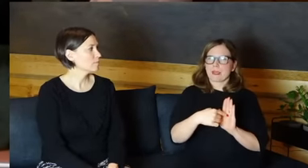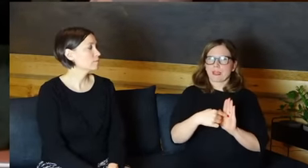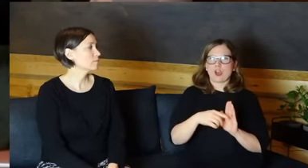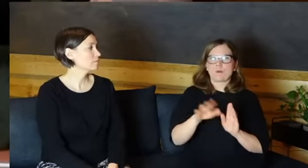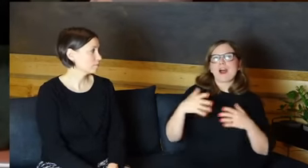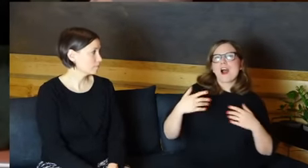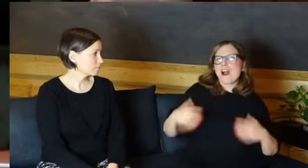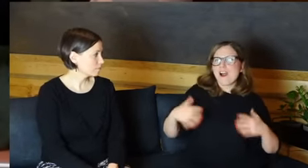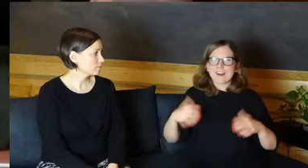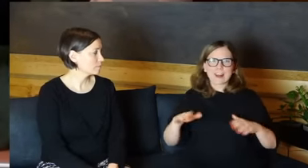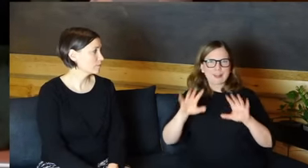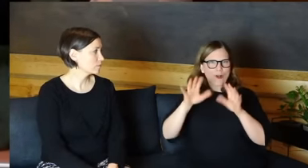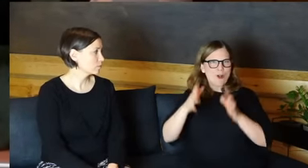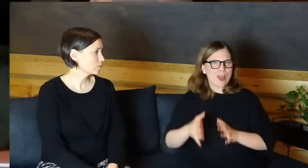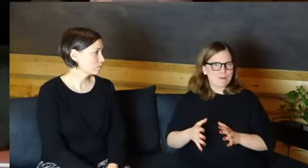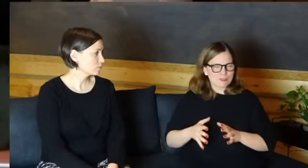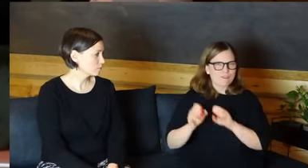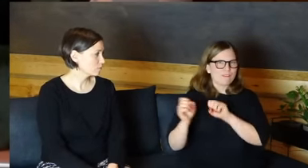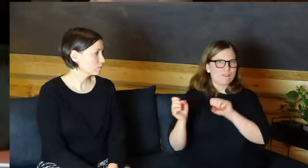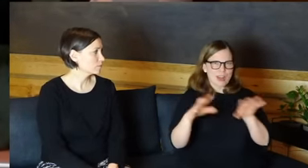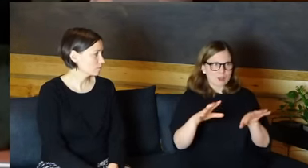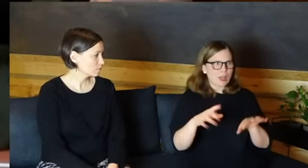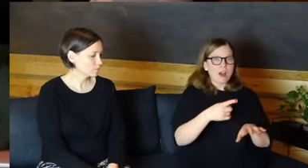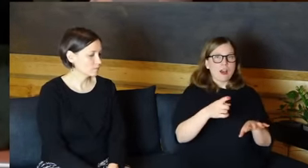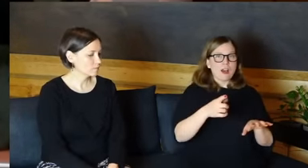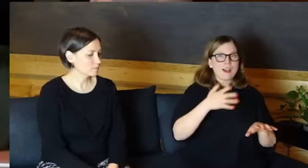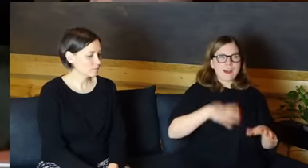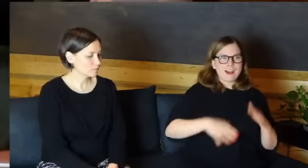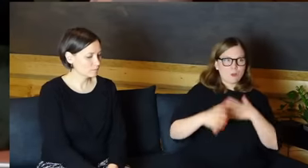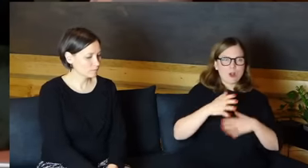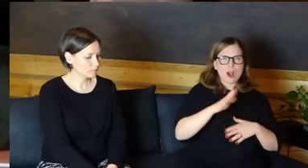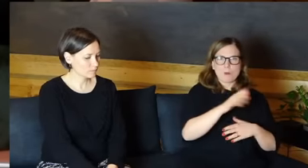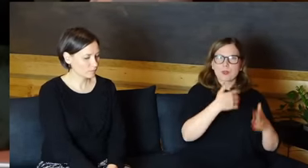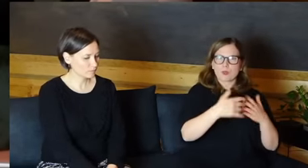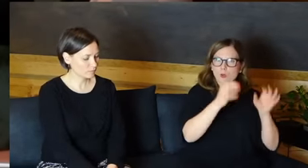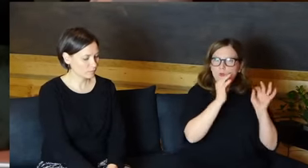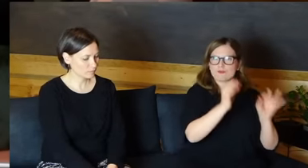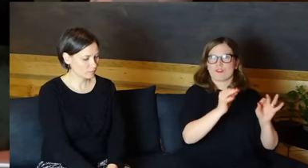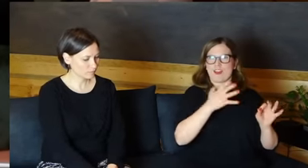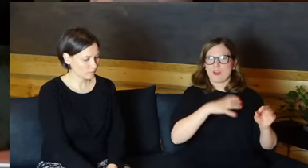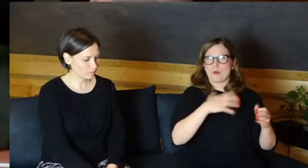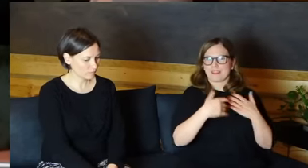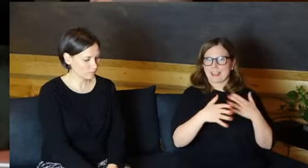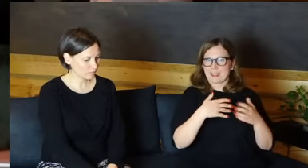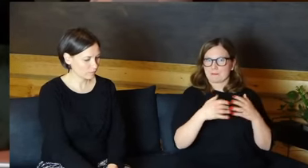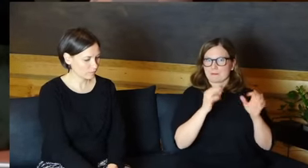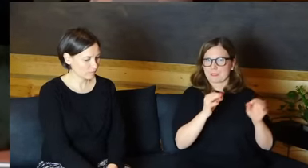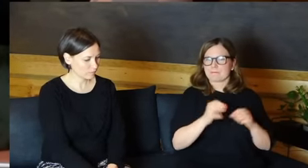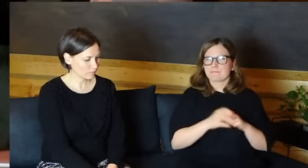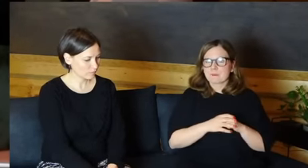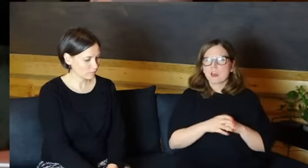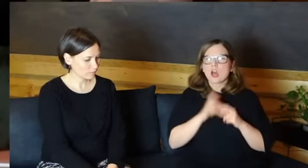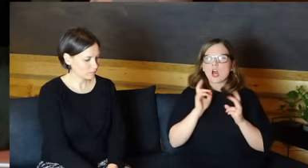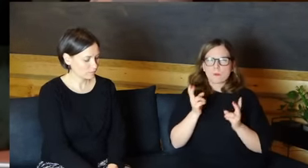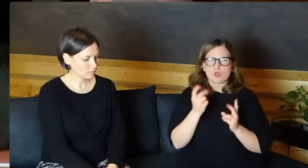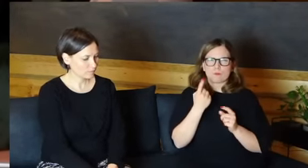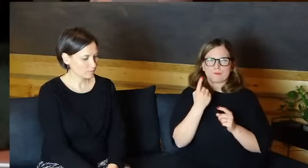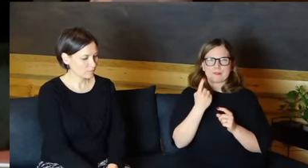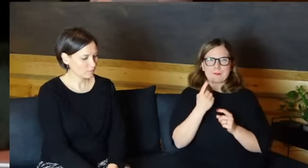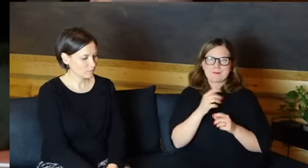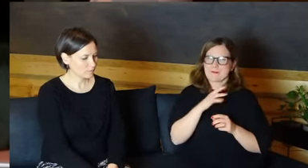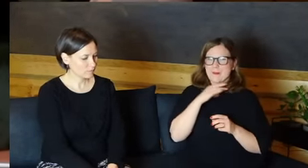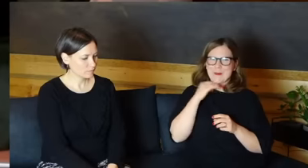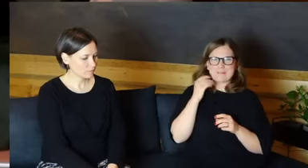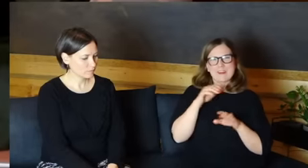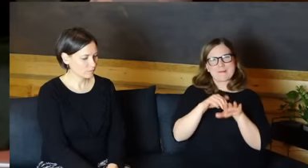rennolla olemuksella muita tekemään työnsä niin kuin äärettömän hyvin. Ja sitten täällä on myös tullut semmoinen mun mielestä aika